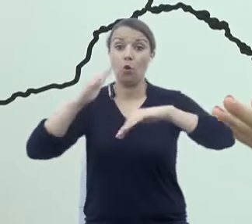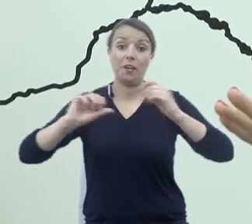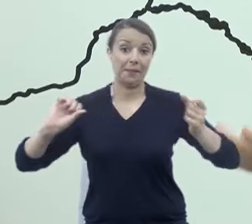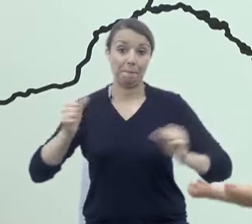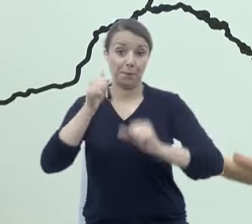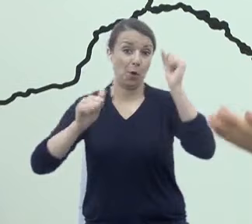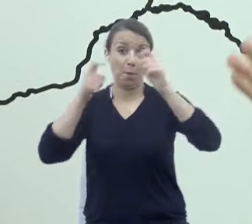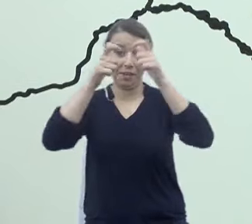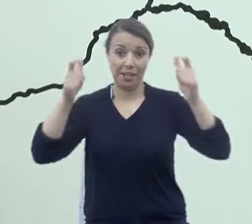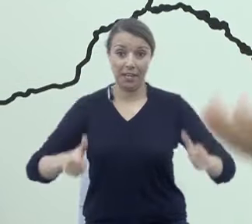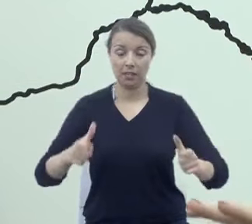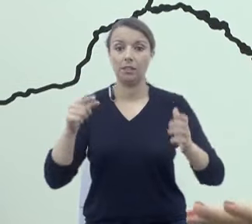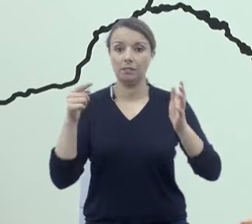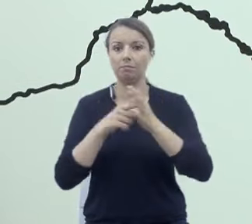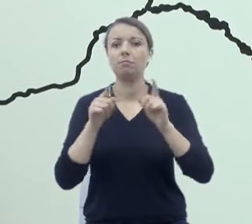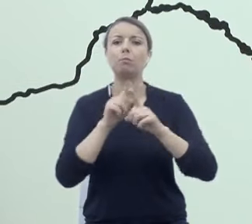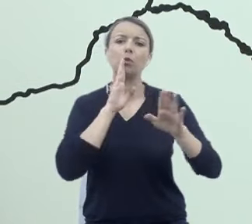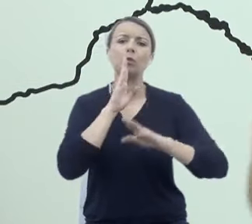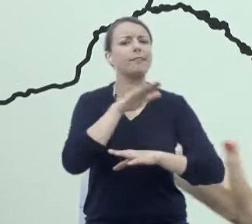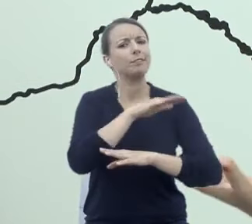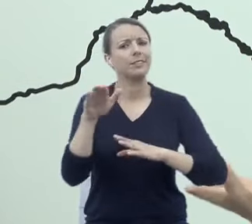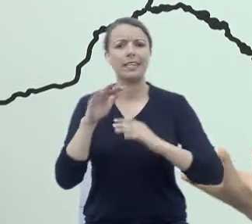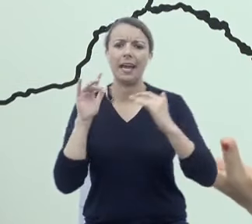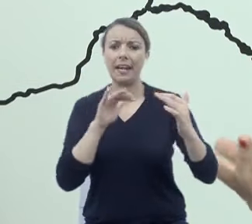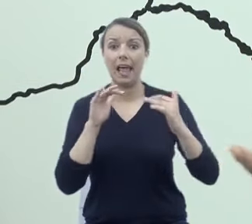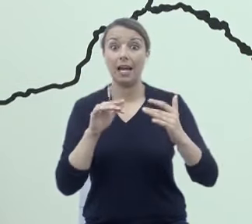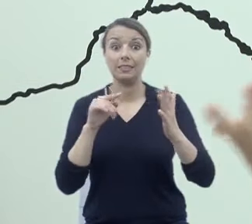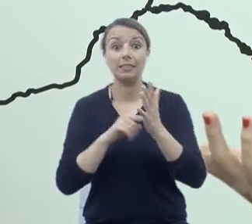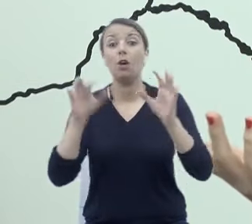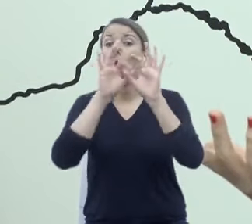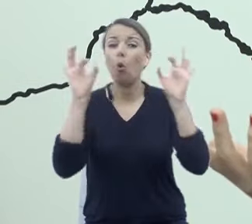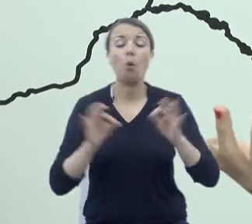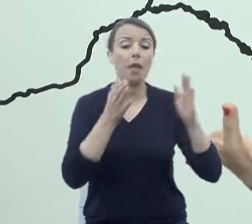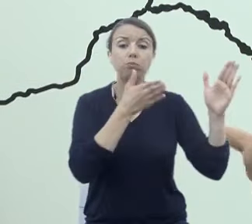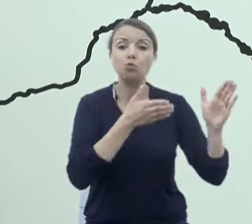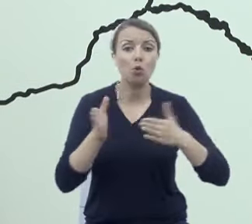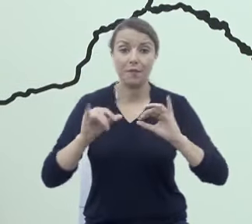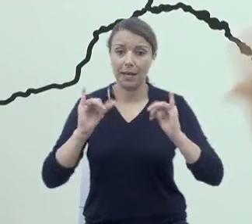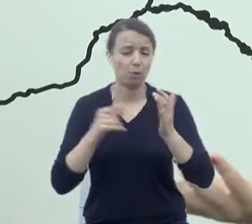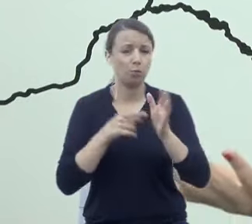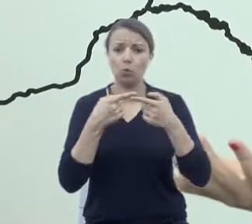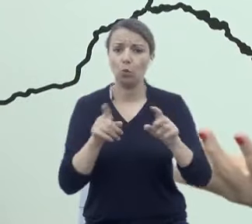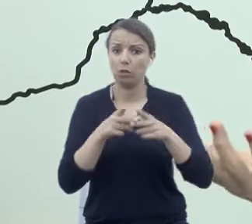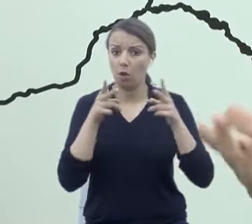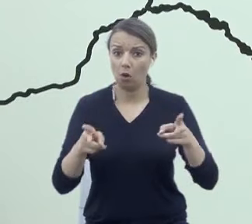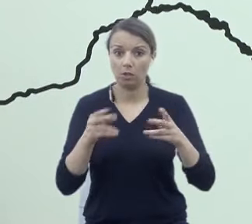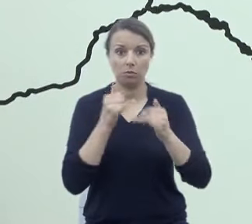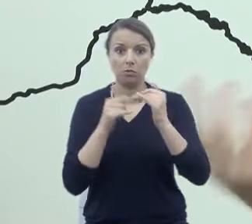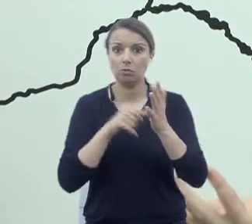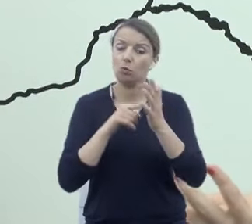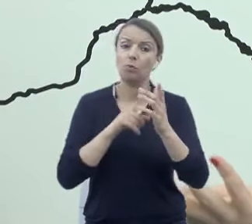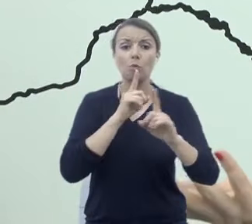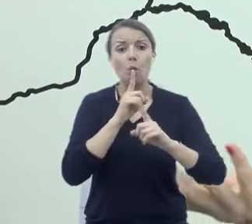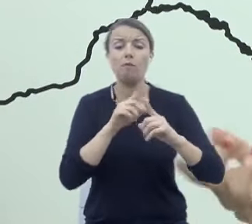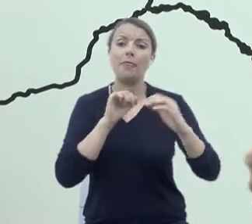relacjach, to jak przebiegały w ogóle przygotowania, bo to był bardzo krótki okres, to jak z nimi nie negocjowano, że im przywieziono